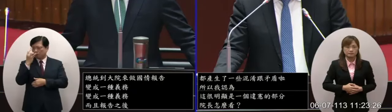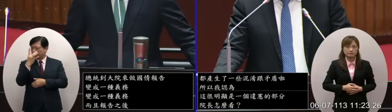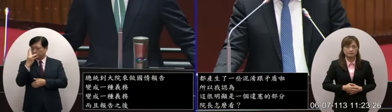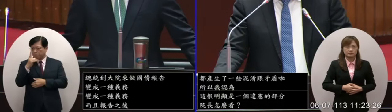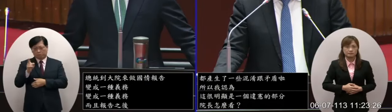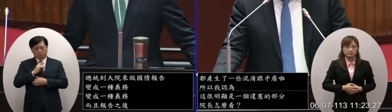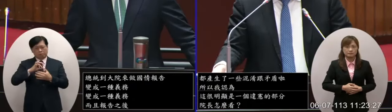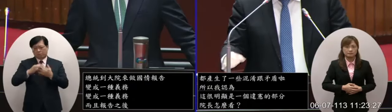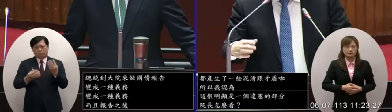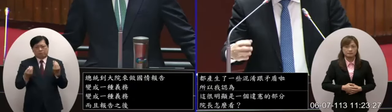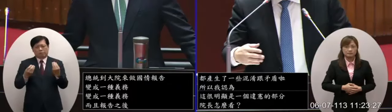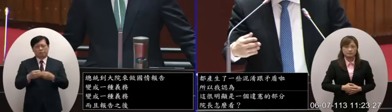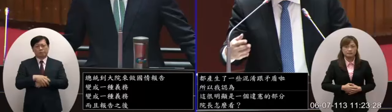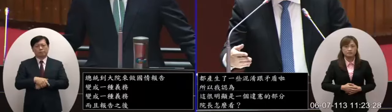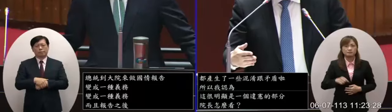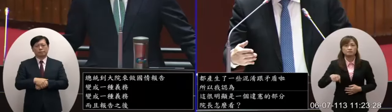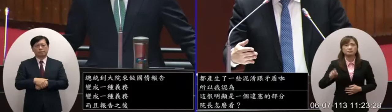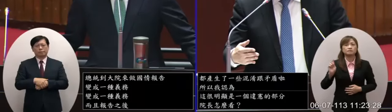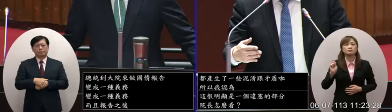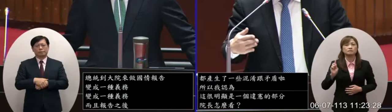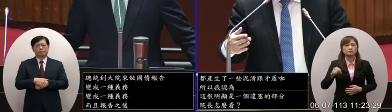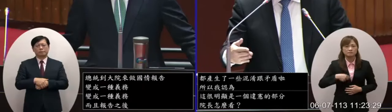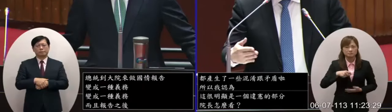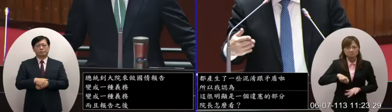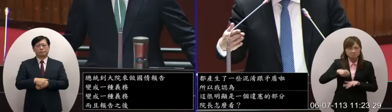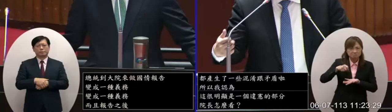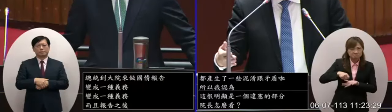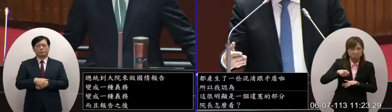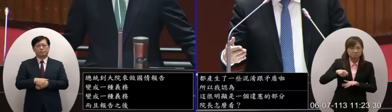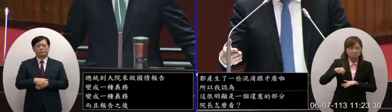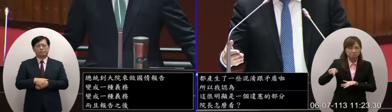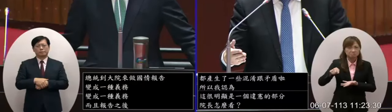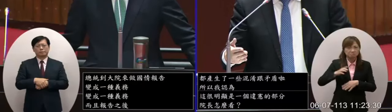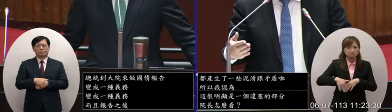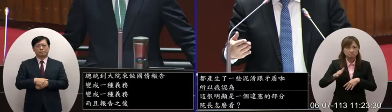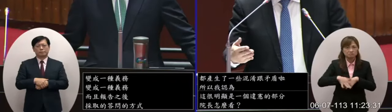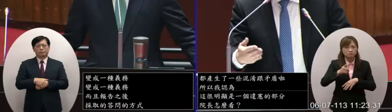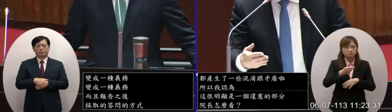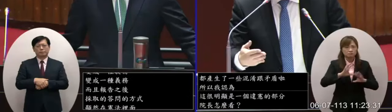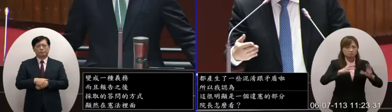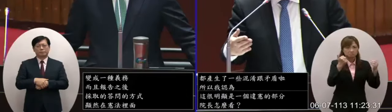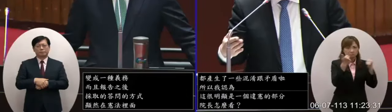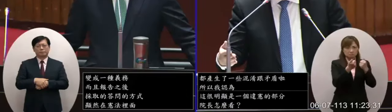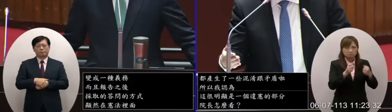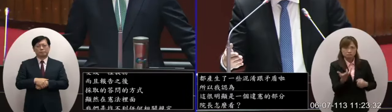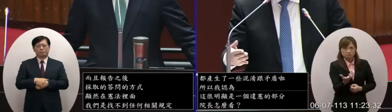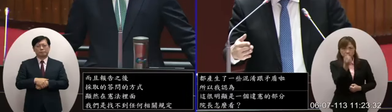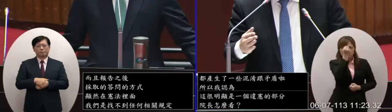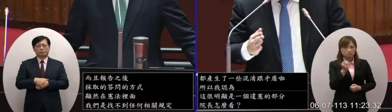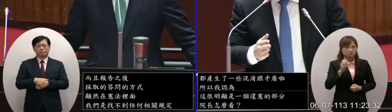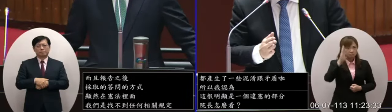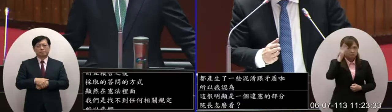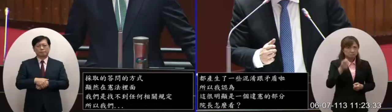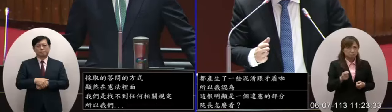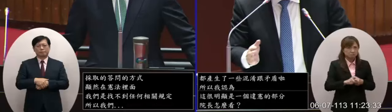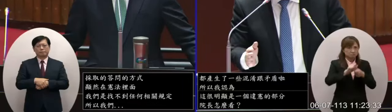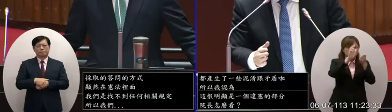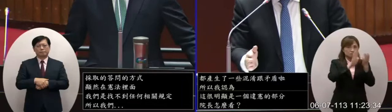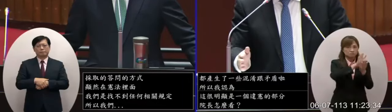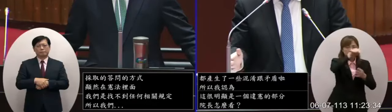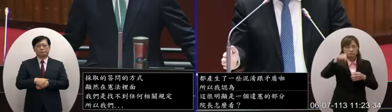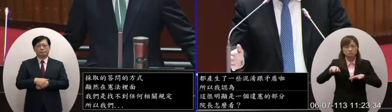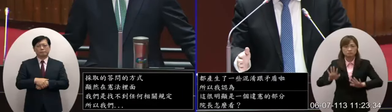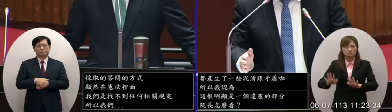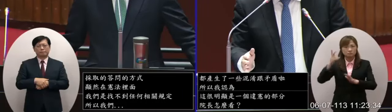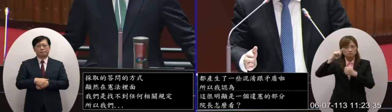任何相关规定的， 所以这个就是我们所担心的，如果国会不断的扩权的状况下，其实它会侵犯到了我们宪法所定好的责